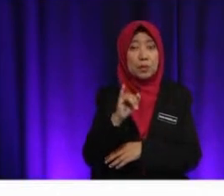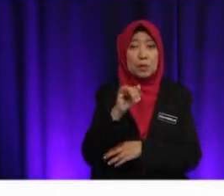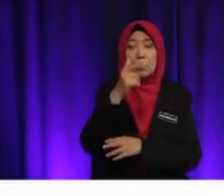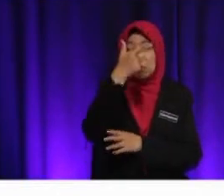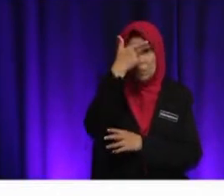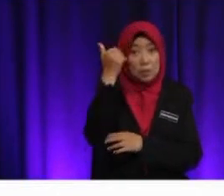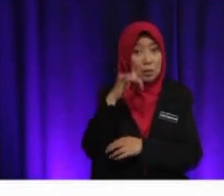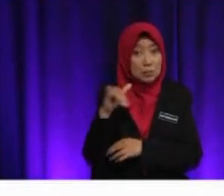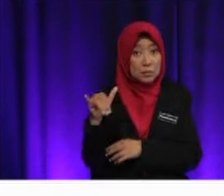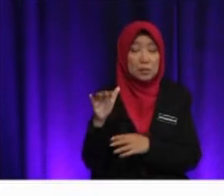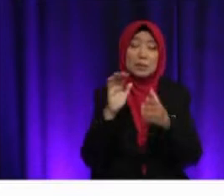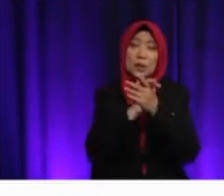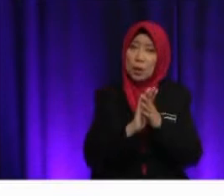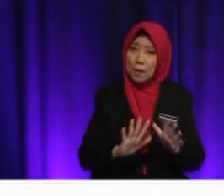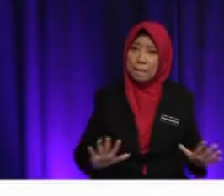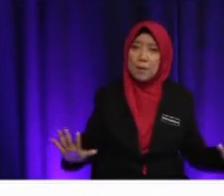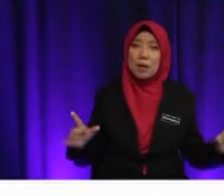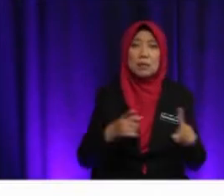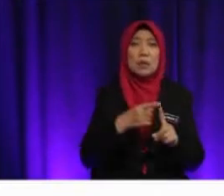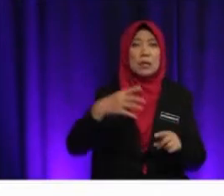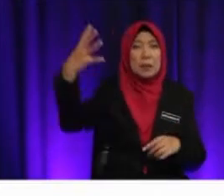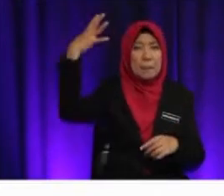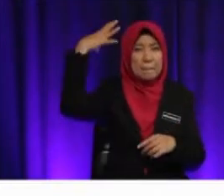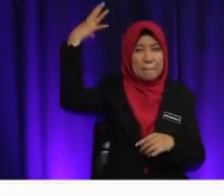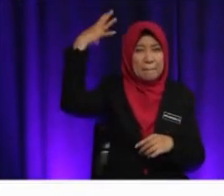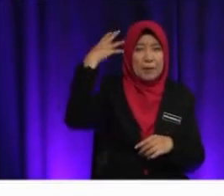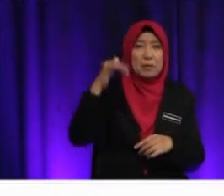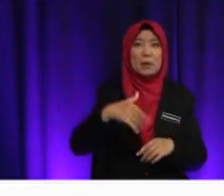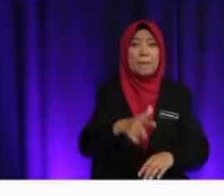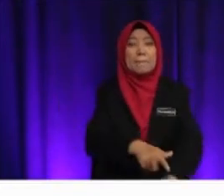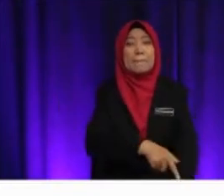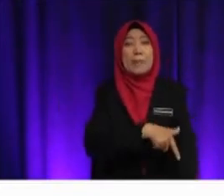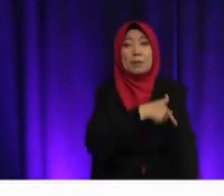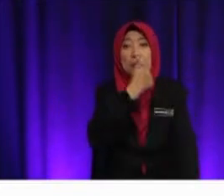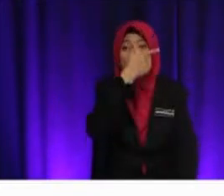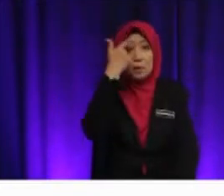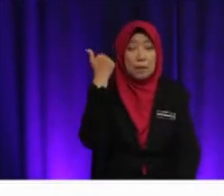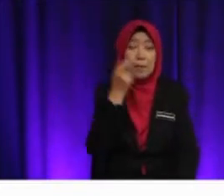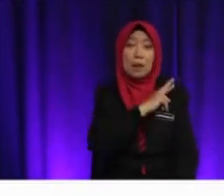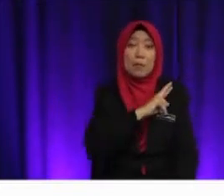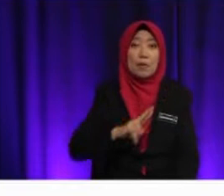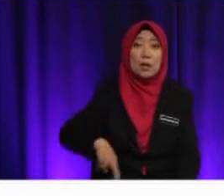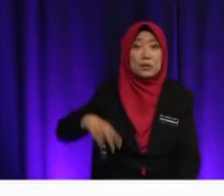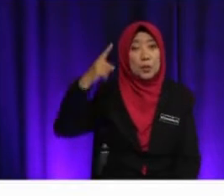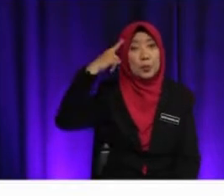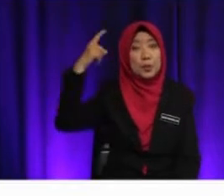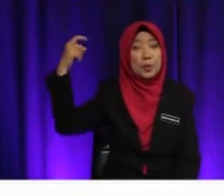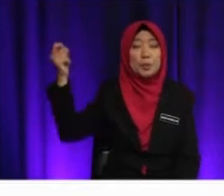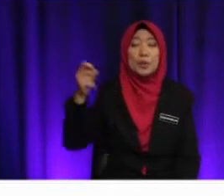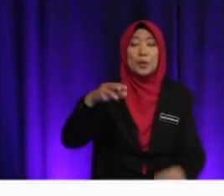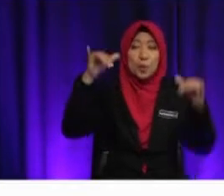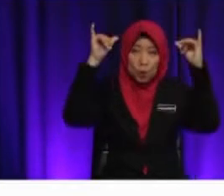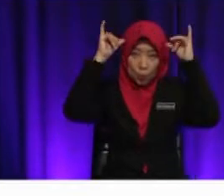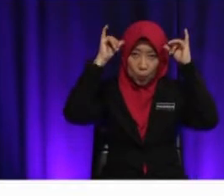apa? Selamatlah menghadapi kemarau yang panjang 7 tahun. Sebab raja dia bermimpi, ya, 7 ekor lembu, memakan 7 ekor lembu